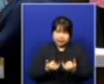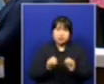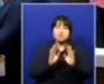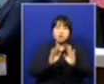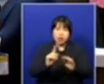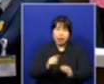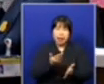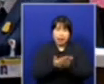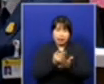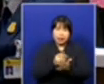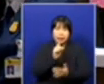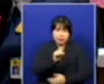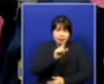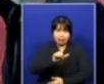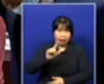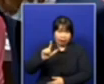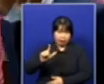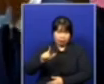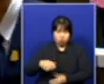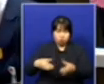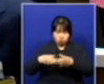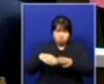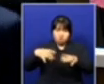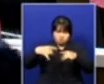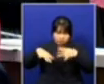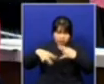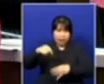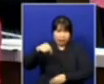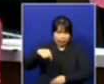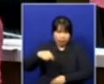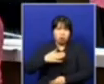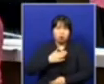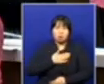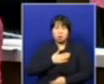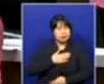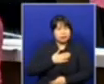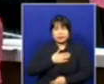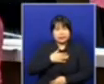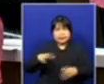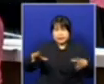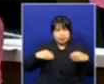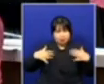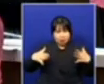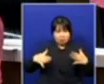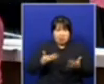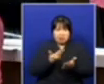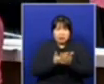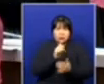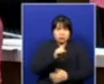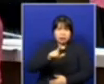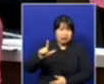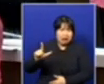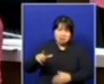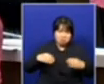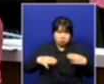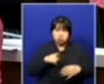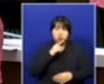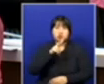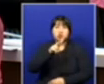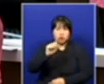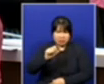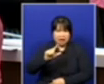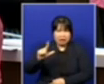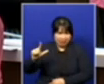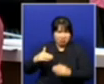1ล้านล้านบาทฝ่ายค้านเนี่ยนะครับโดยเฉพาะผมไม่เห็นด้วยครับที่ท่านจะกู้ถึง1ล้านล้านบาท2แสนล้านบาทเยอะแล้ว